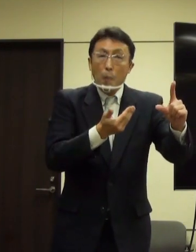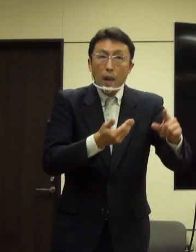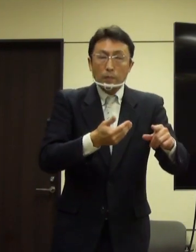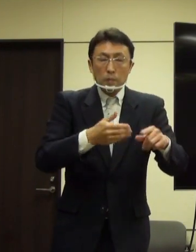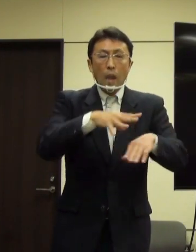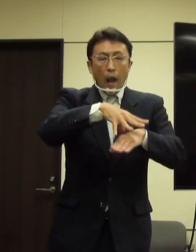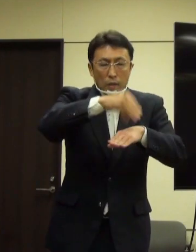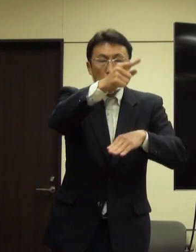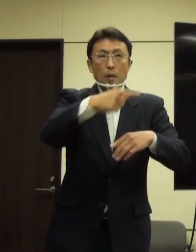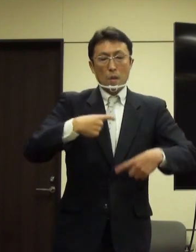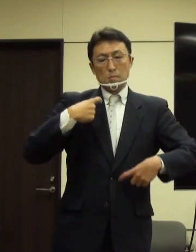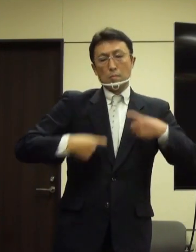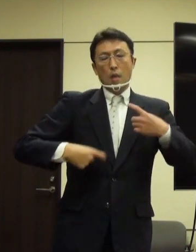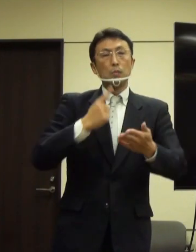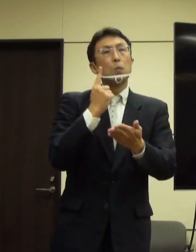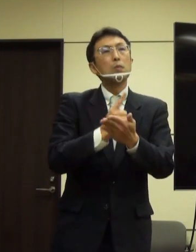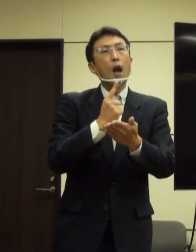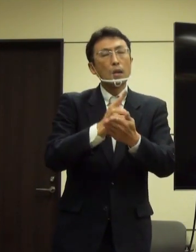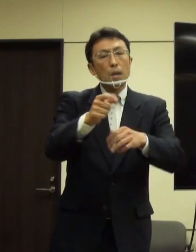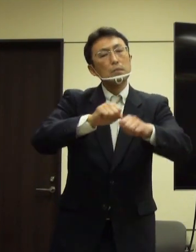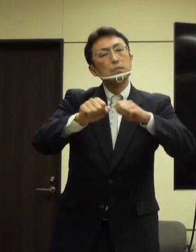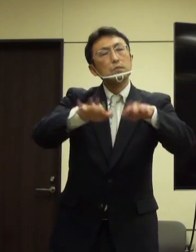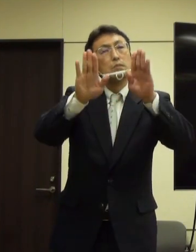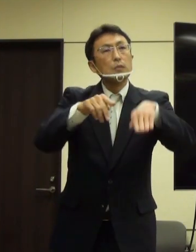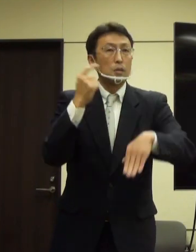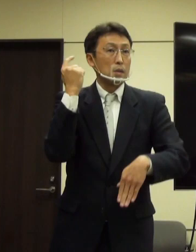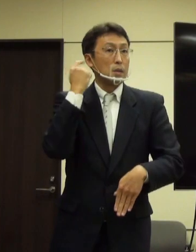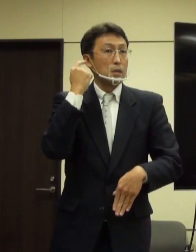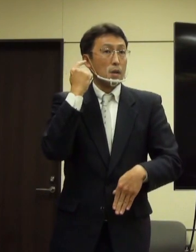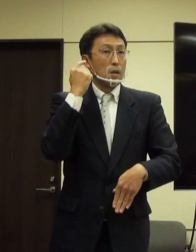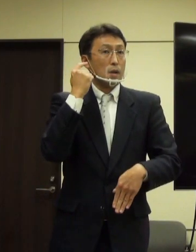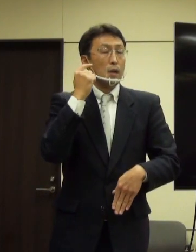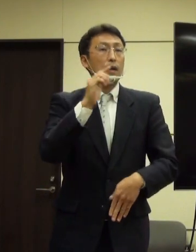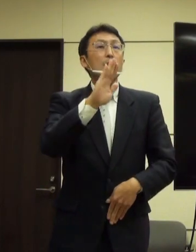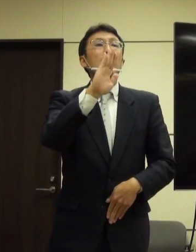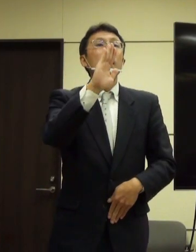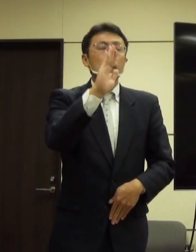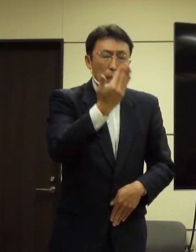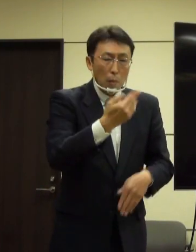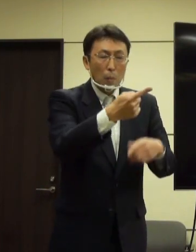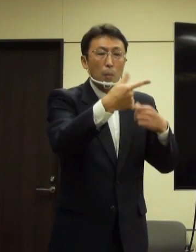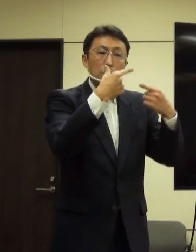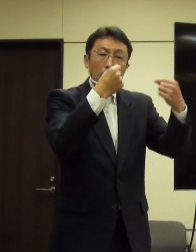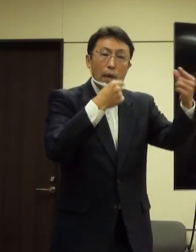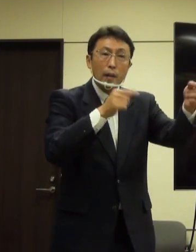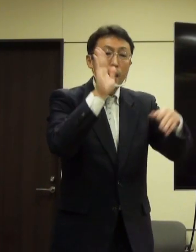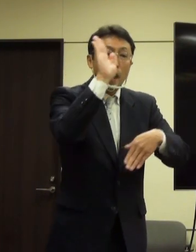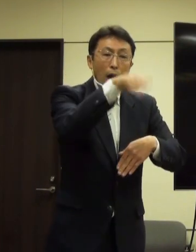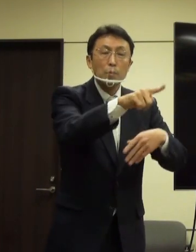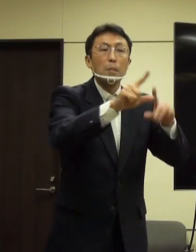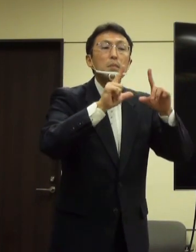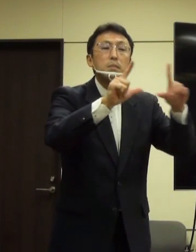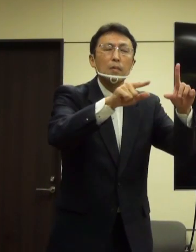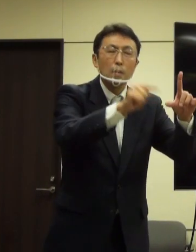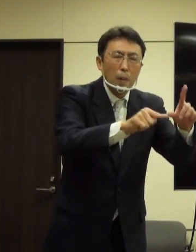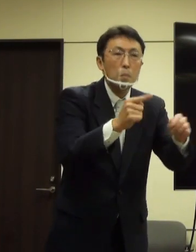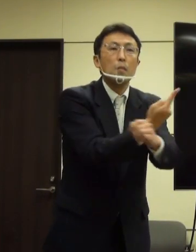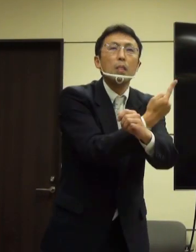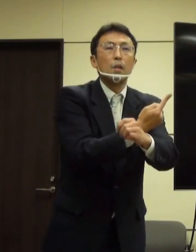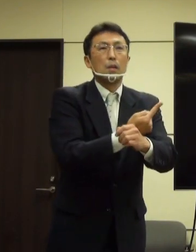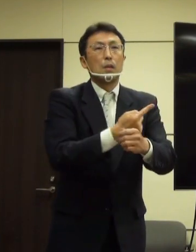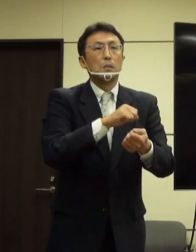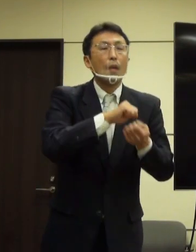来られた方あーいらっしゃったわけですけどもあのひとつ自体はかなり共生関係とかで環境力てそこであの